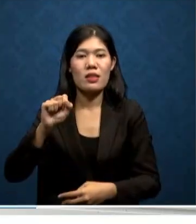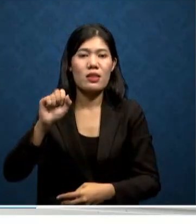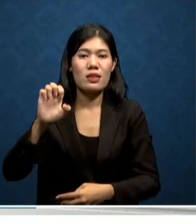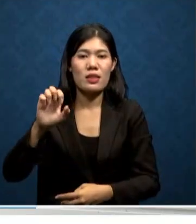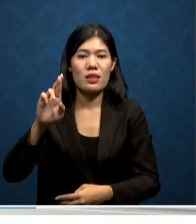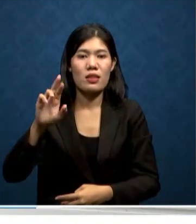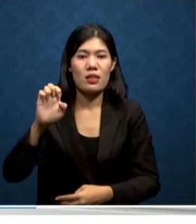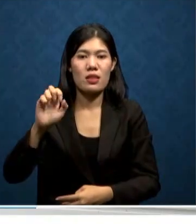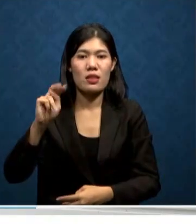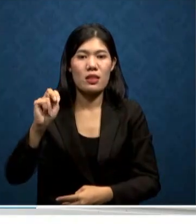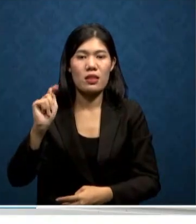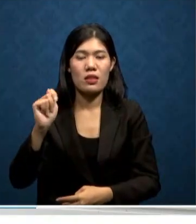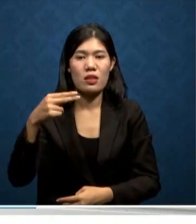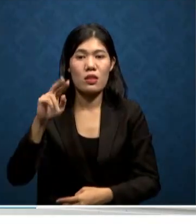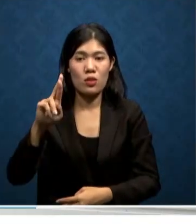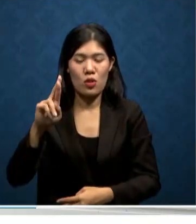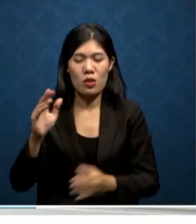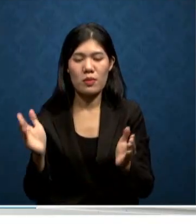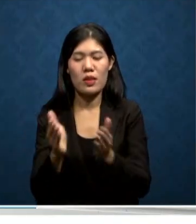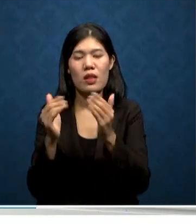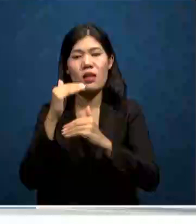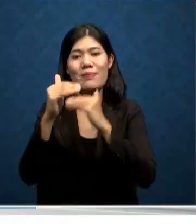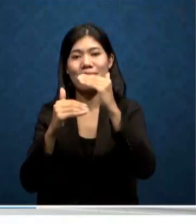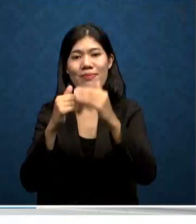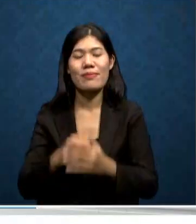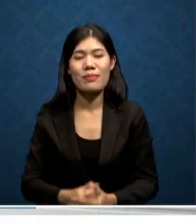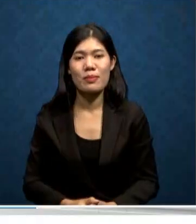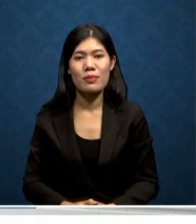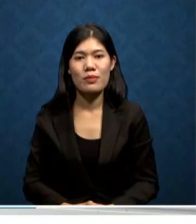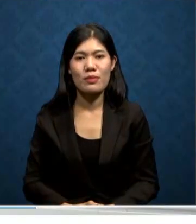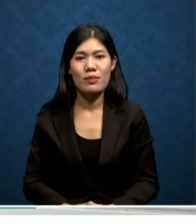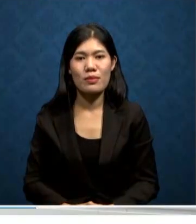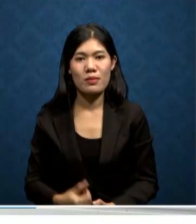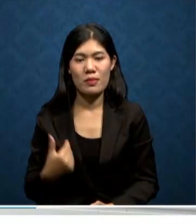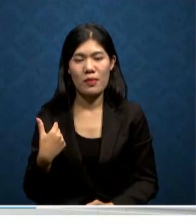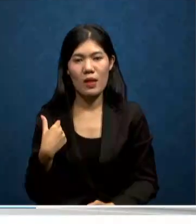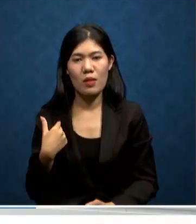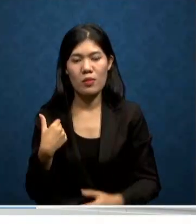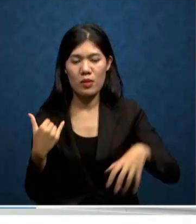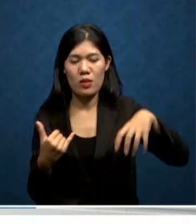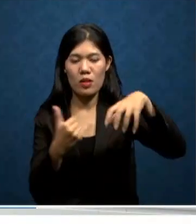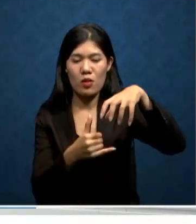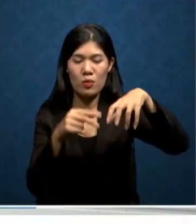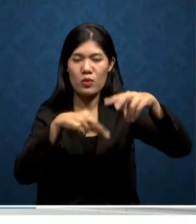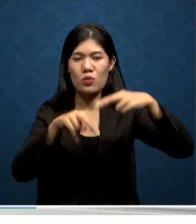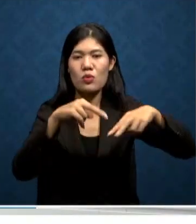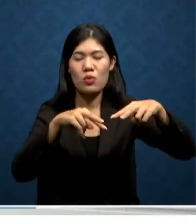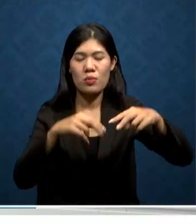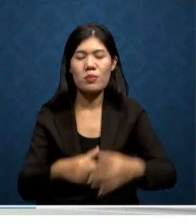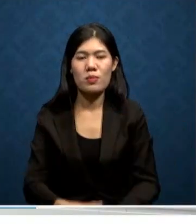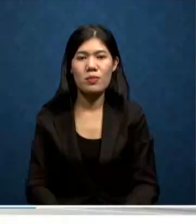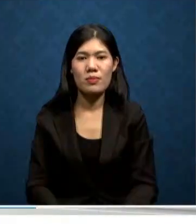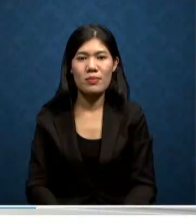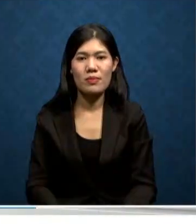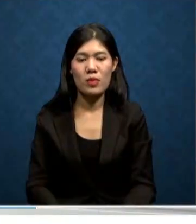ฟูครับก็ได้มีการประชุมนะครับโดยมีทั้งเย้าทั้งเยือนนะครับก็ร่วมมือกันก็ปรากฏว่า